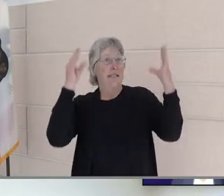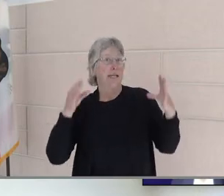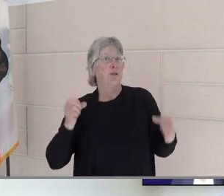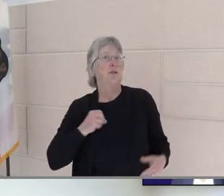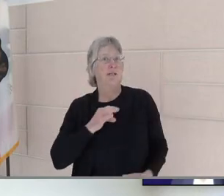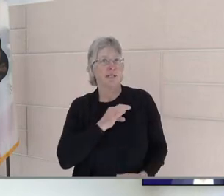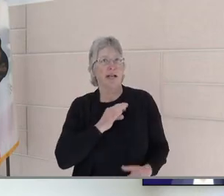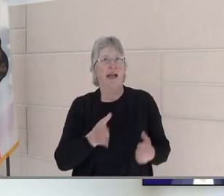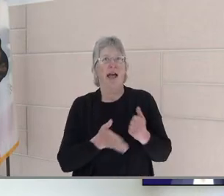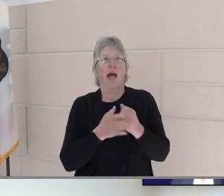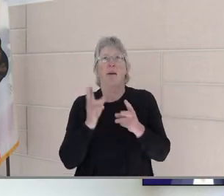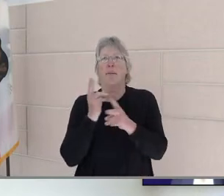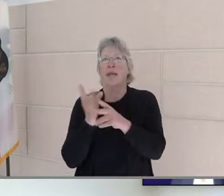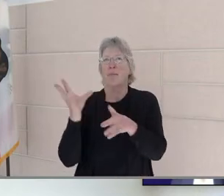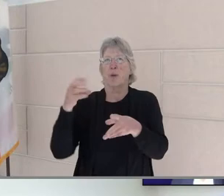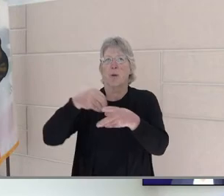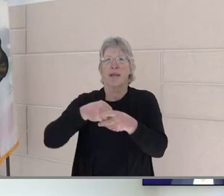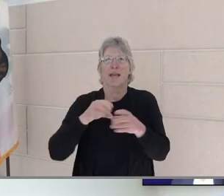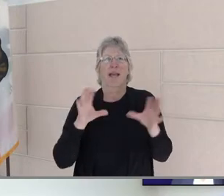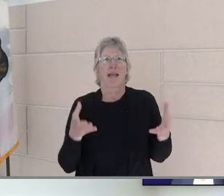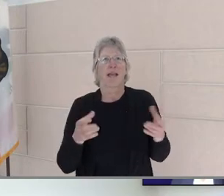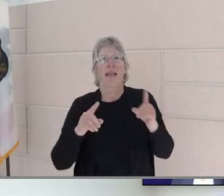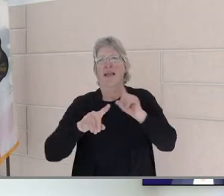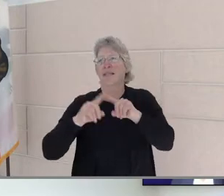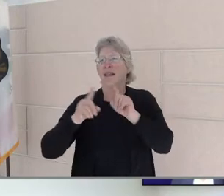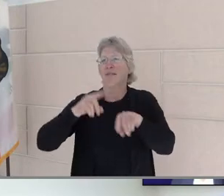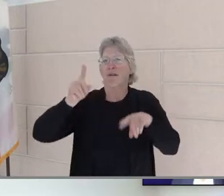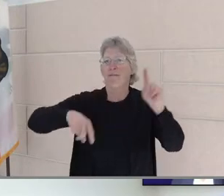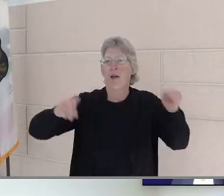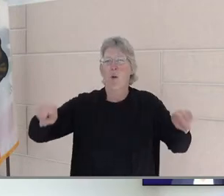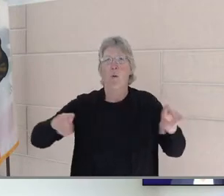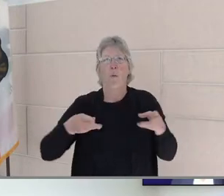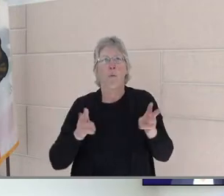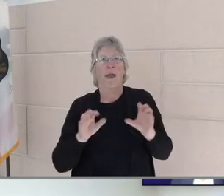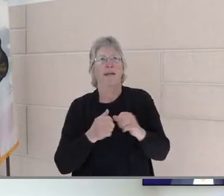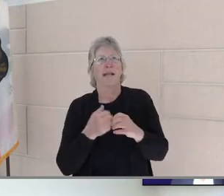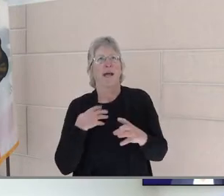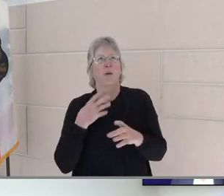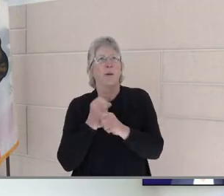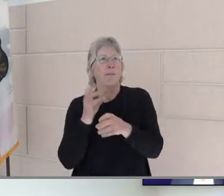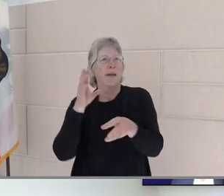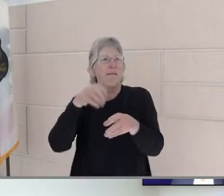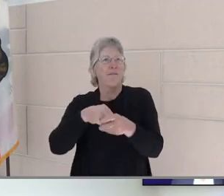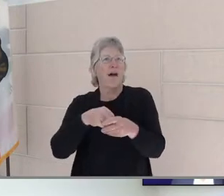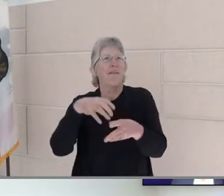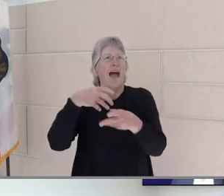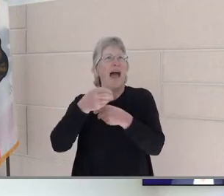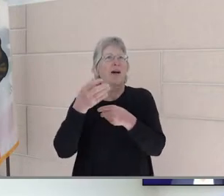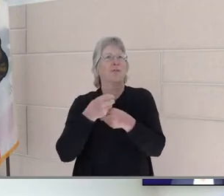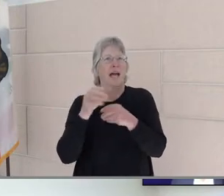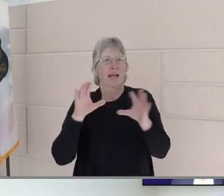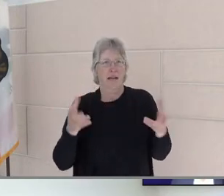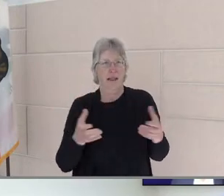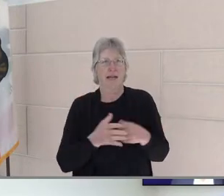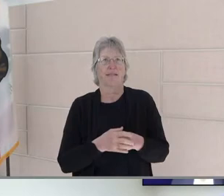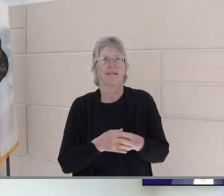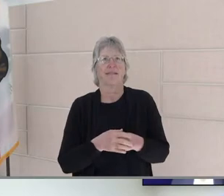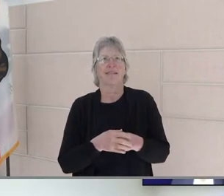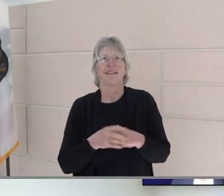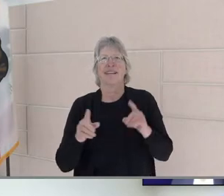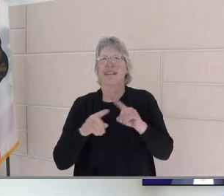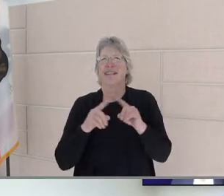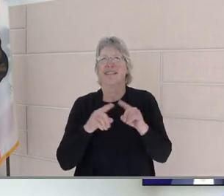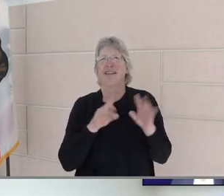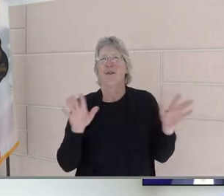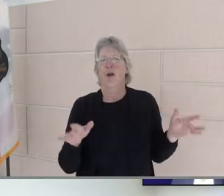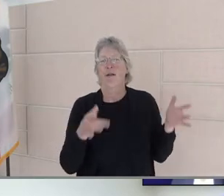ดยในยังทุกการเตะเตียงสหายเมียนการโจเรียนในขนมธนาหายหนังบำเพ็ญกิจการเซ็งเซ็งในกรา